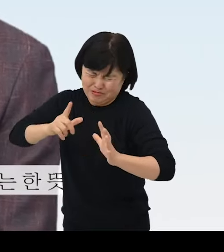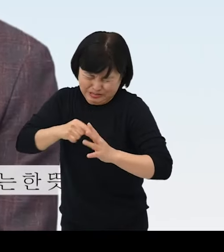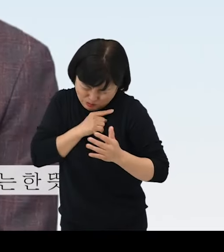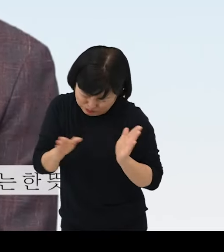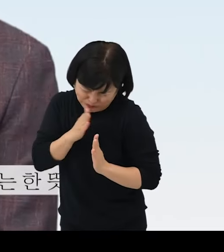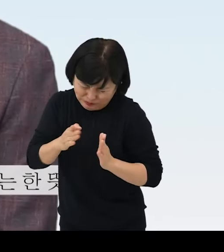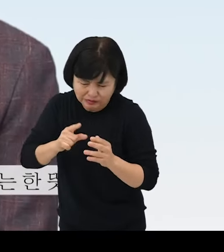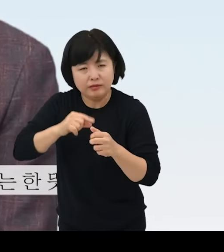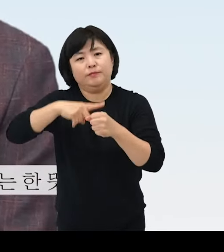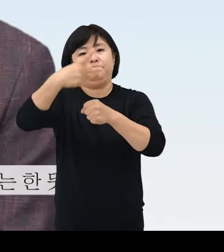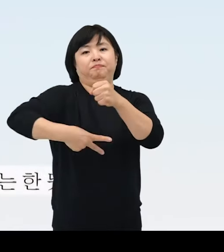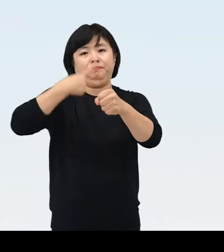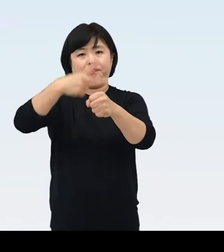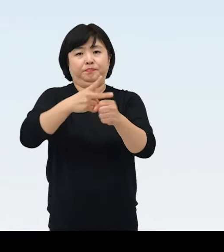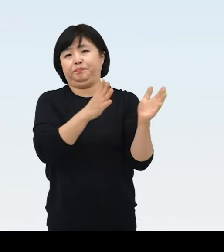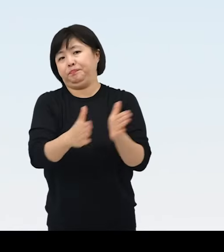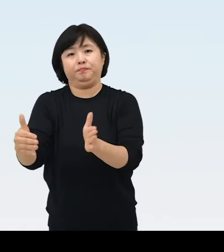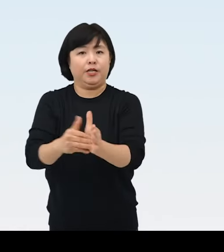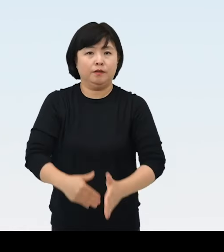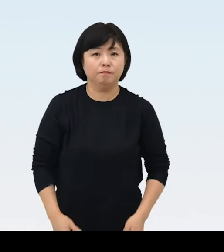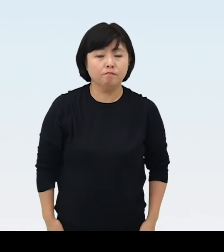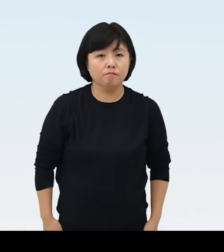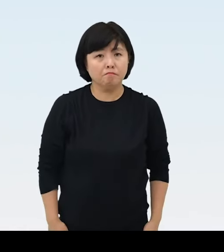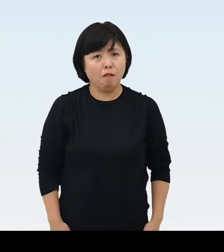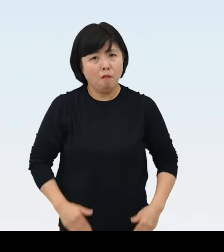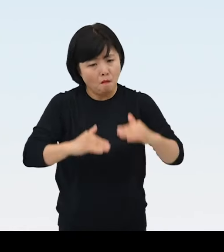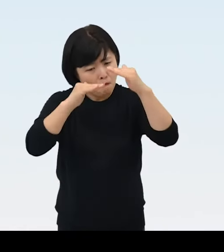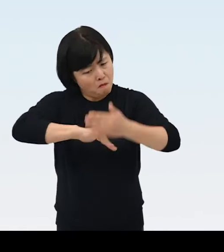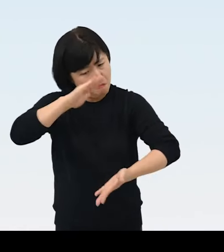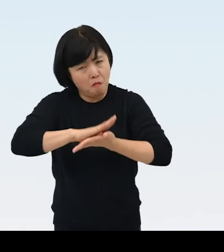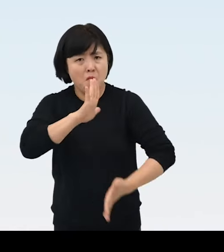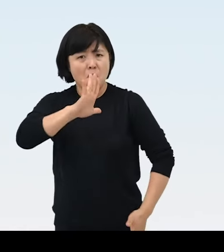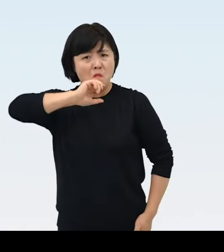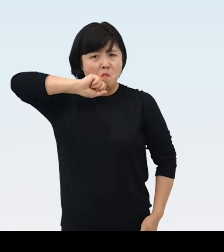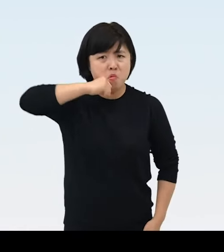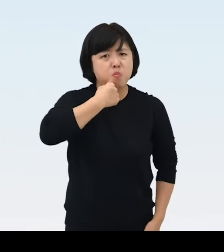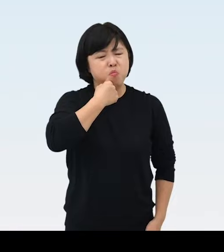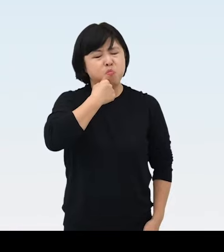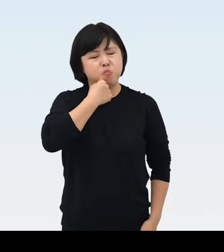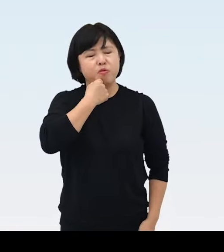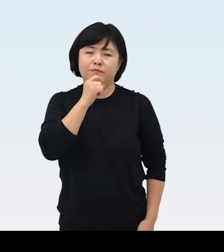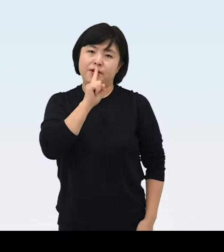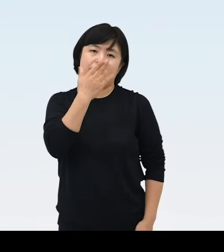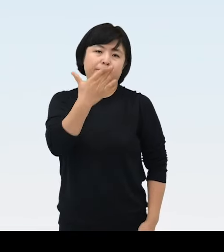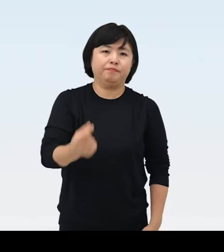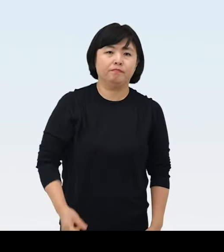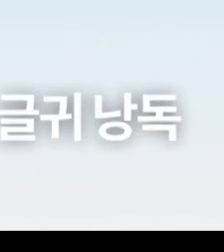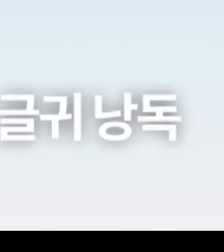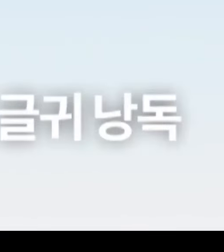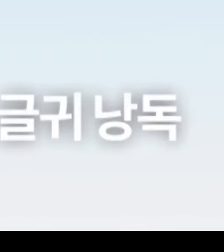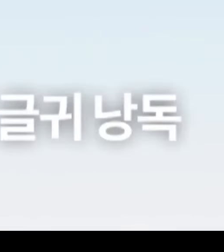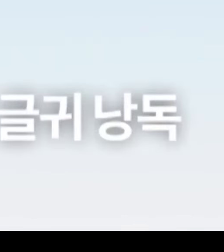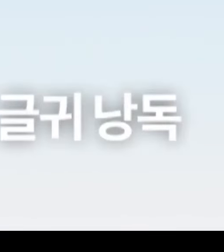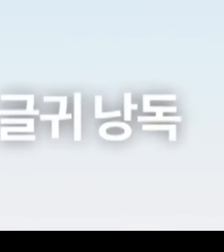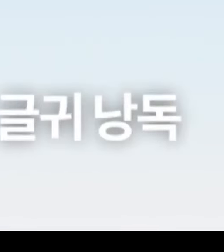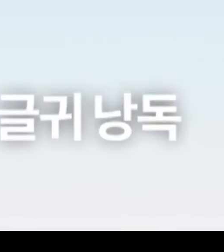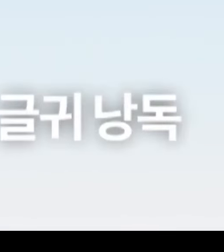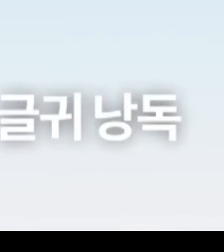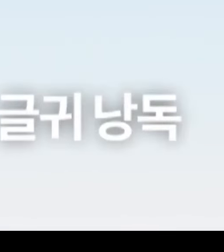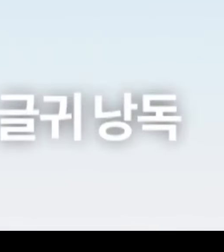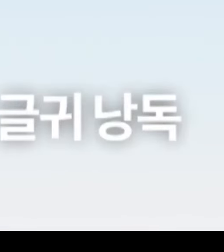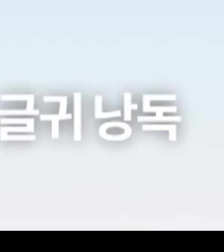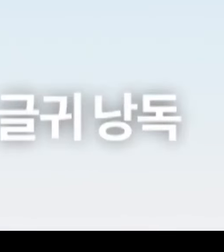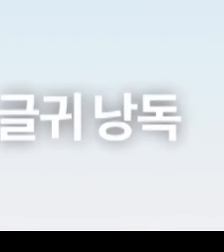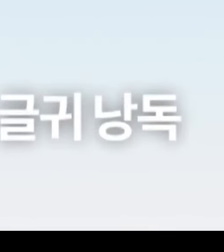되겠다라는 이제 뜻이 통해서 한 2년 동안 준비를 했습니다. 상당히 어렵게 출간된 책이다라고 볼 수 있습니다. 이 책에